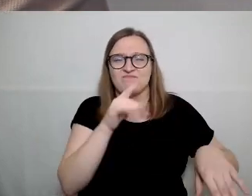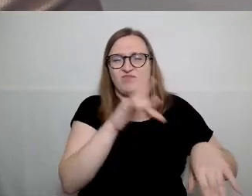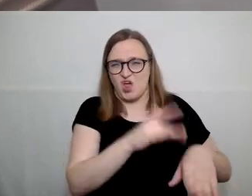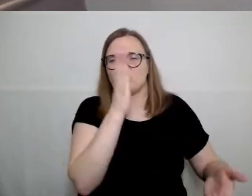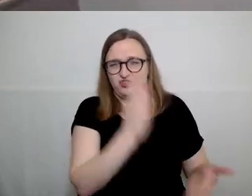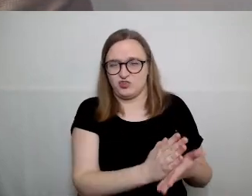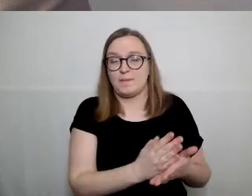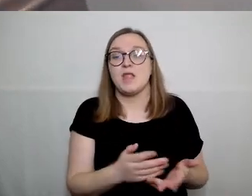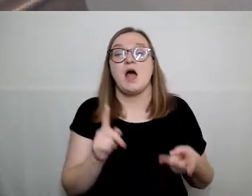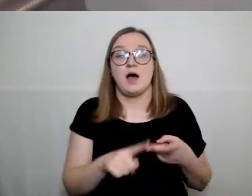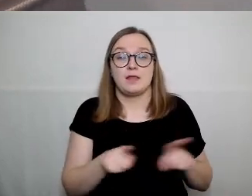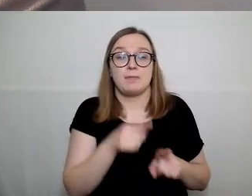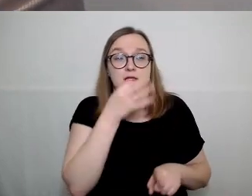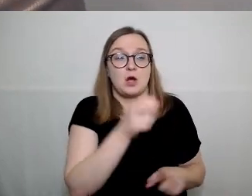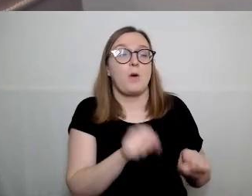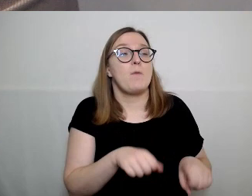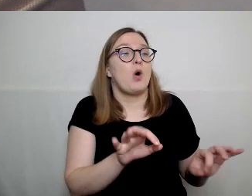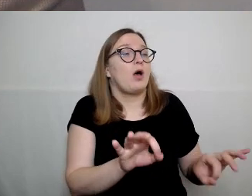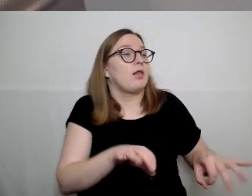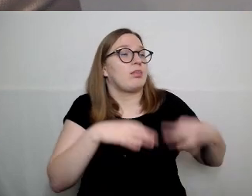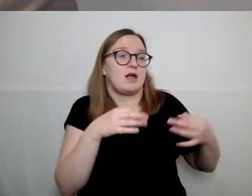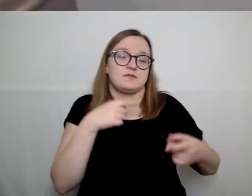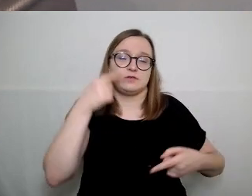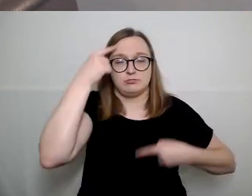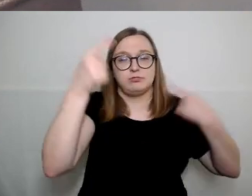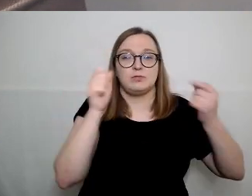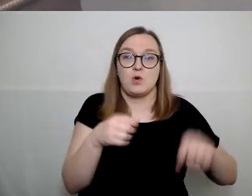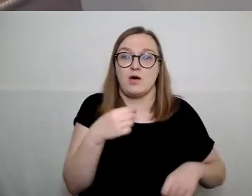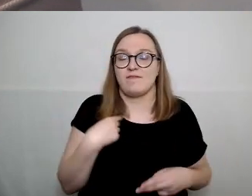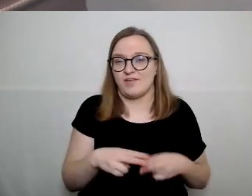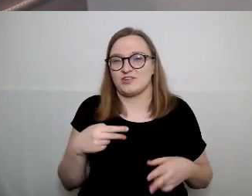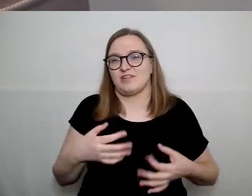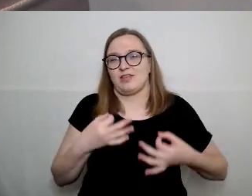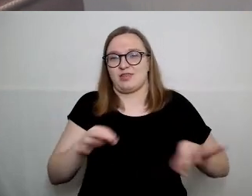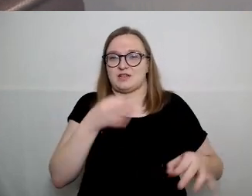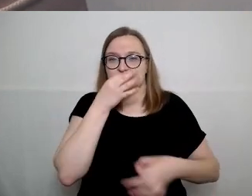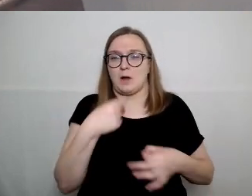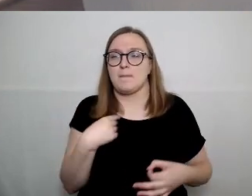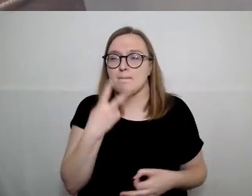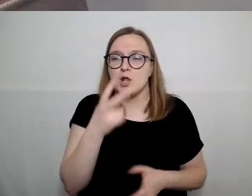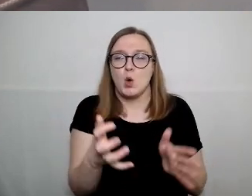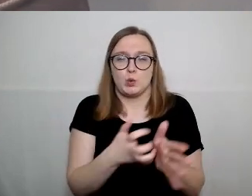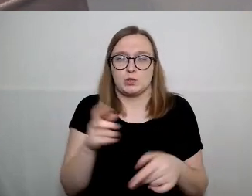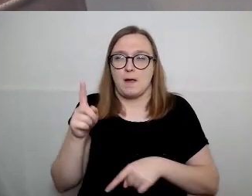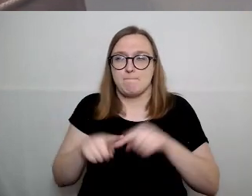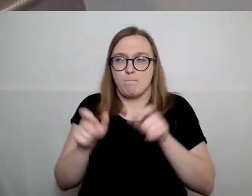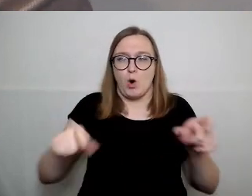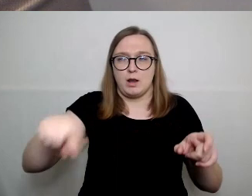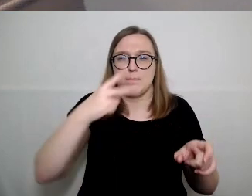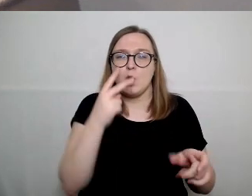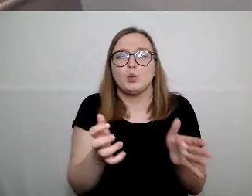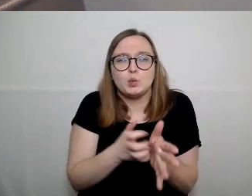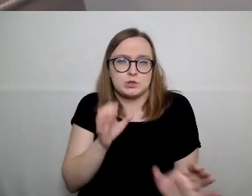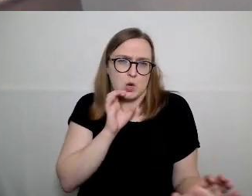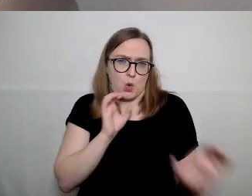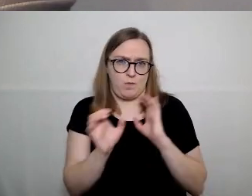sakėt, galima džiazuoti, aš džiazuoju, tai man labai trūksta komunikacijos iš tiesų iš mūsų politikų ir ta komunikacija nėra tik